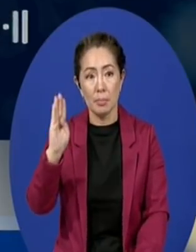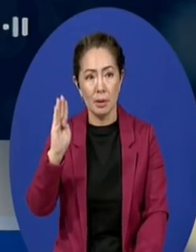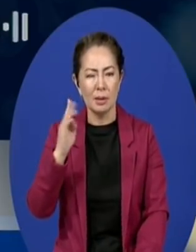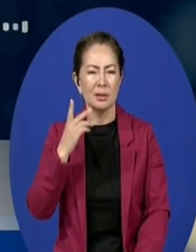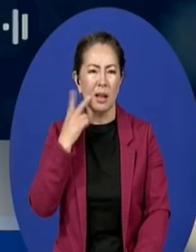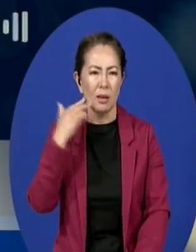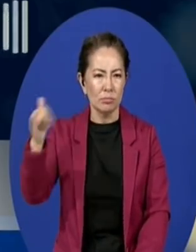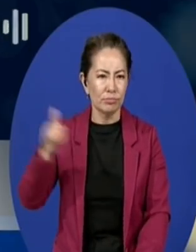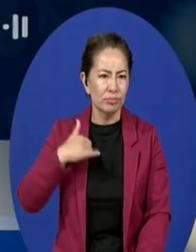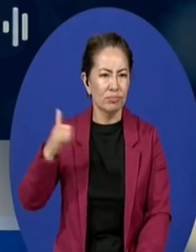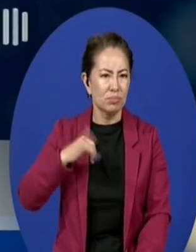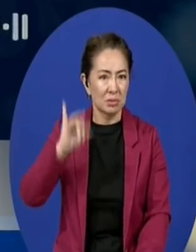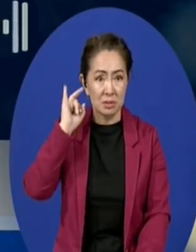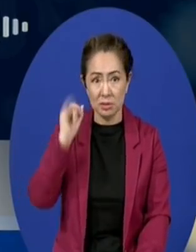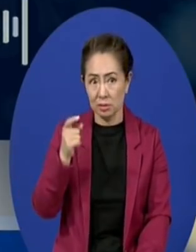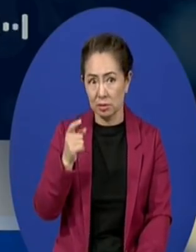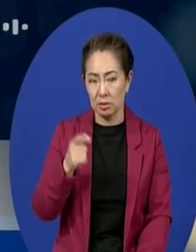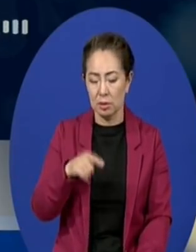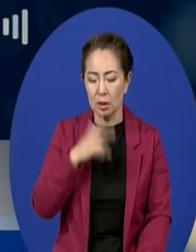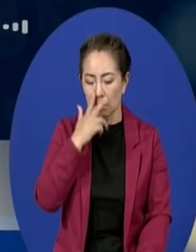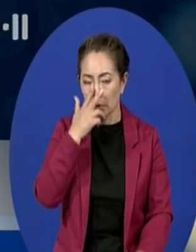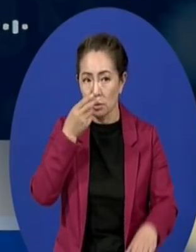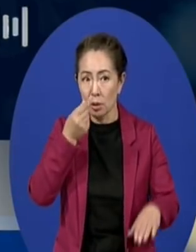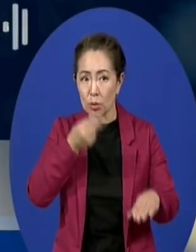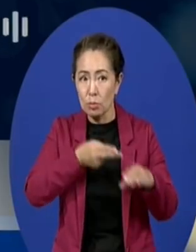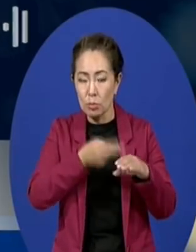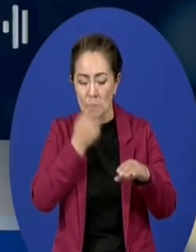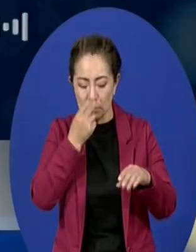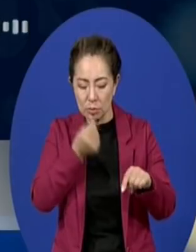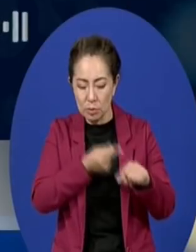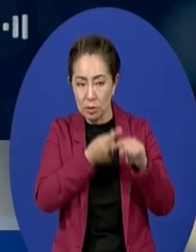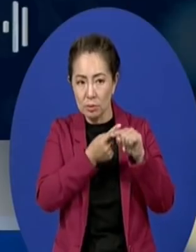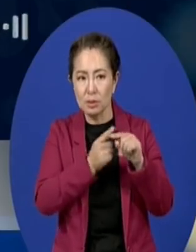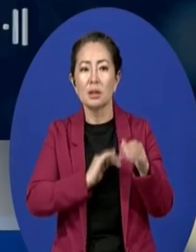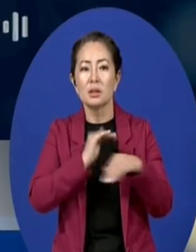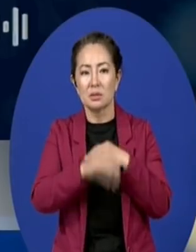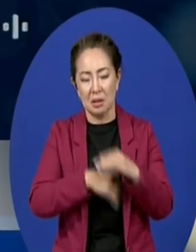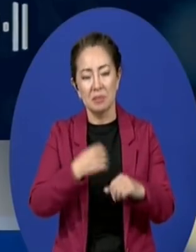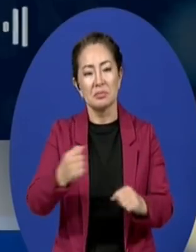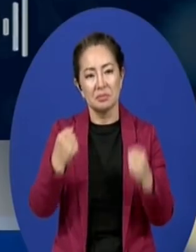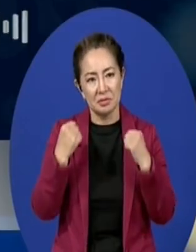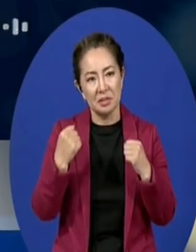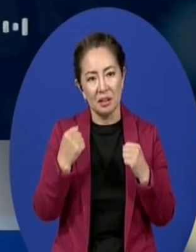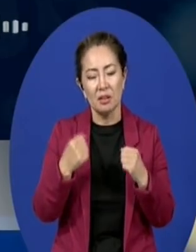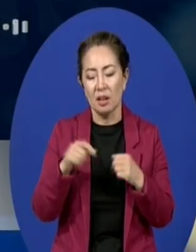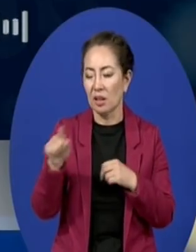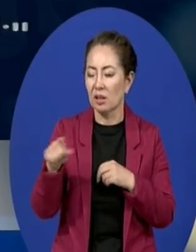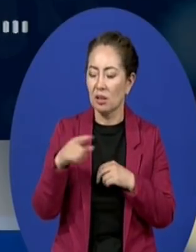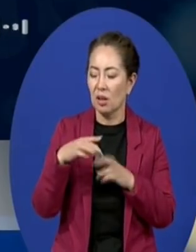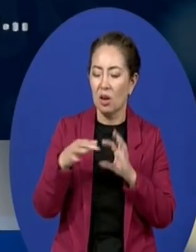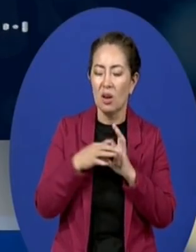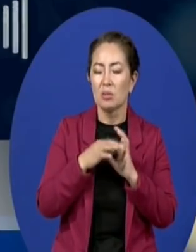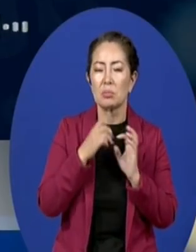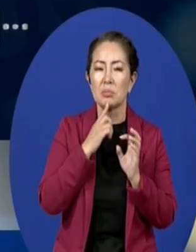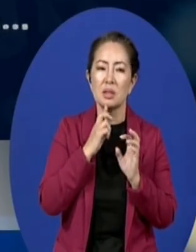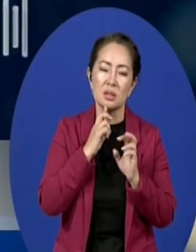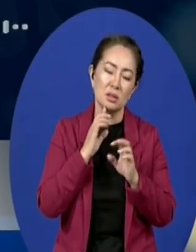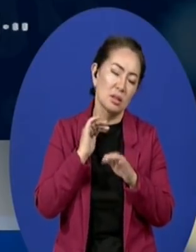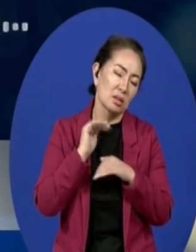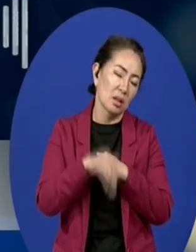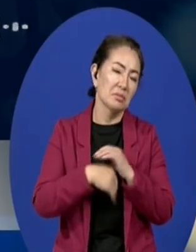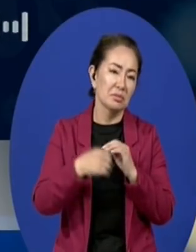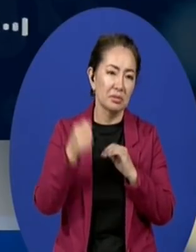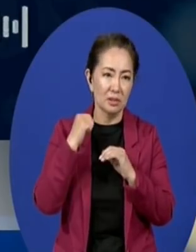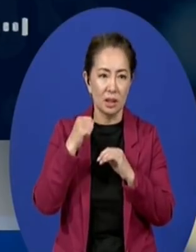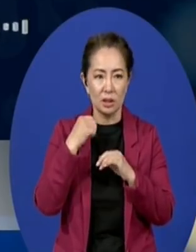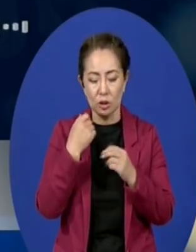байдаг учраас а энэ бензиний үнийн одоо өсөлтийг бол даваад гарч чаднаа. Энэс хамаарх одоо хүндрэлийг бол даваад гарч чаднаа